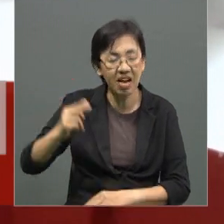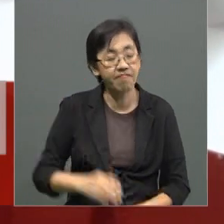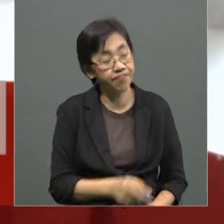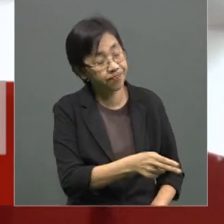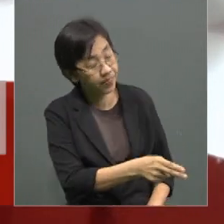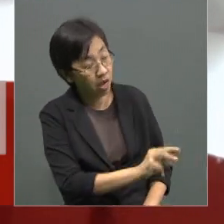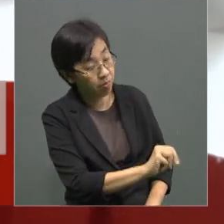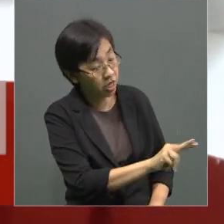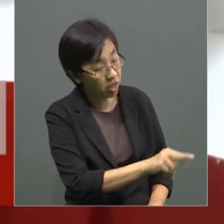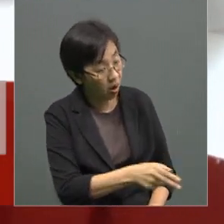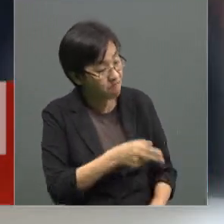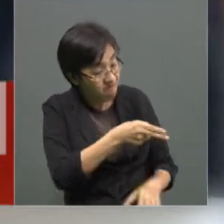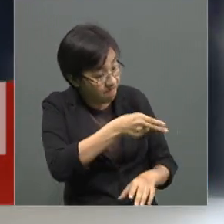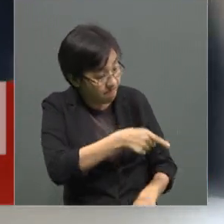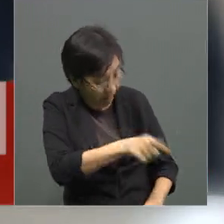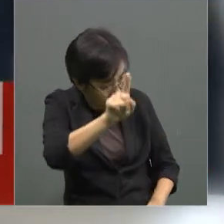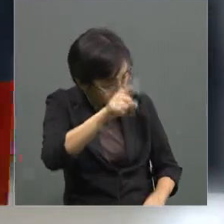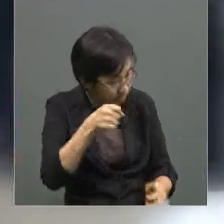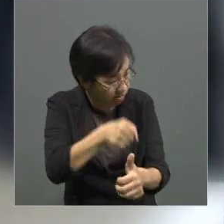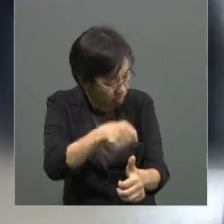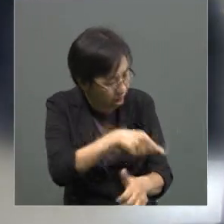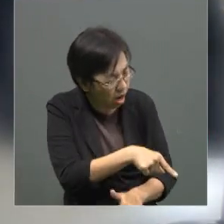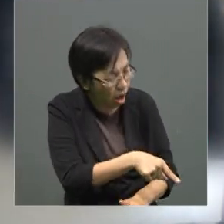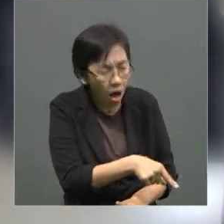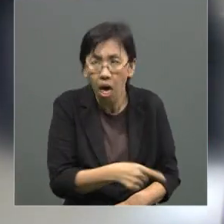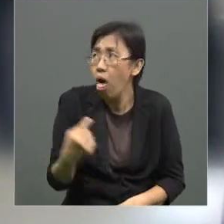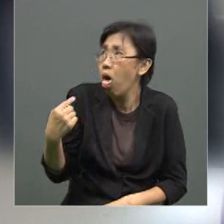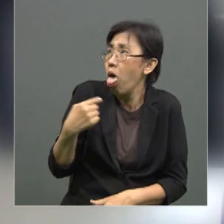.2 ให้มาทำร้ายลูกเขาเพราะที่จริงแล้วม.5 เนี่ยนะ